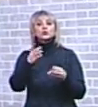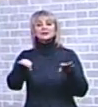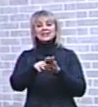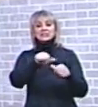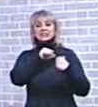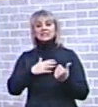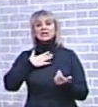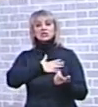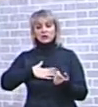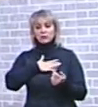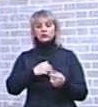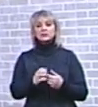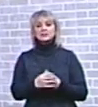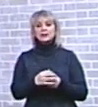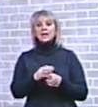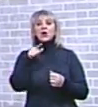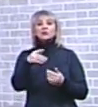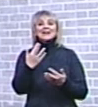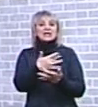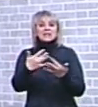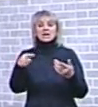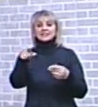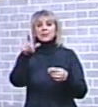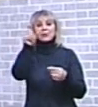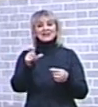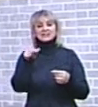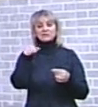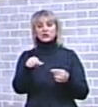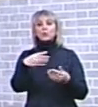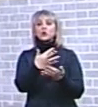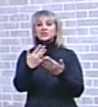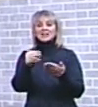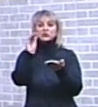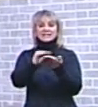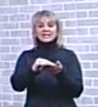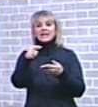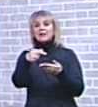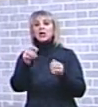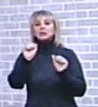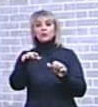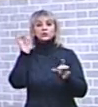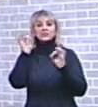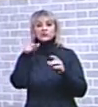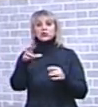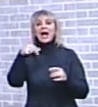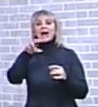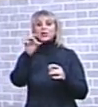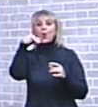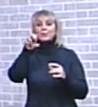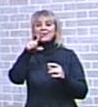сердце растревожено». Вот это совершенно разные произведения по жанрам, по стилю. Там будут звучать и арии из